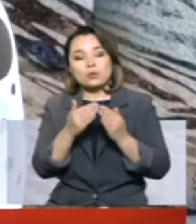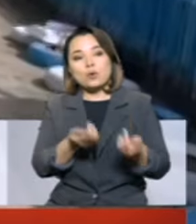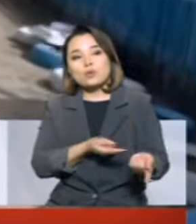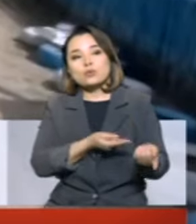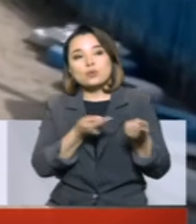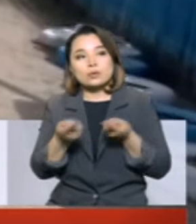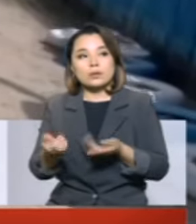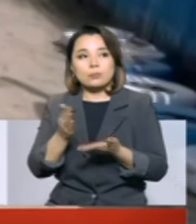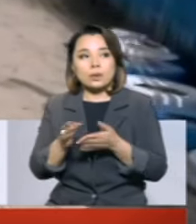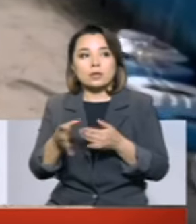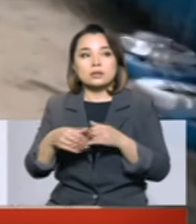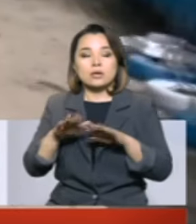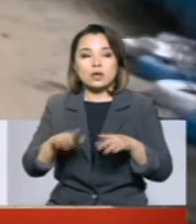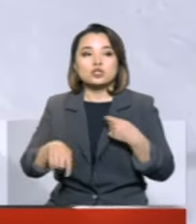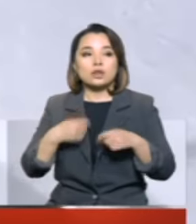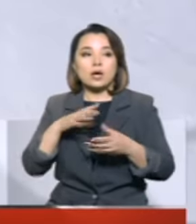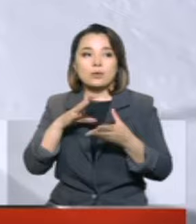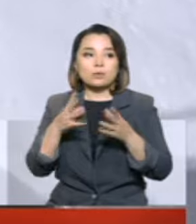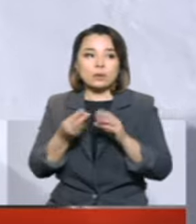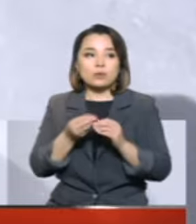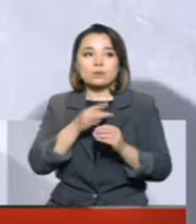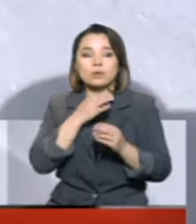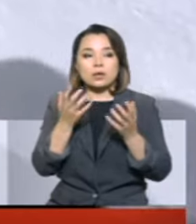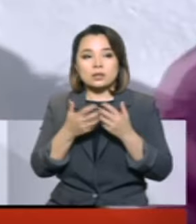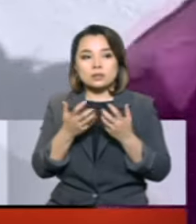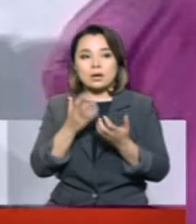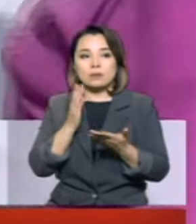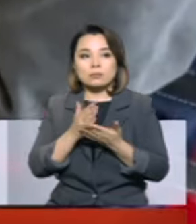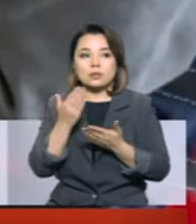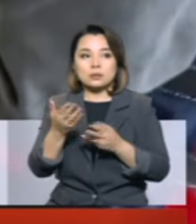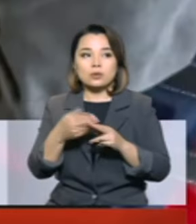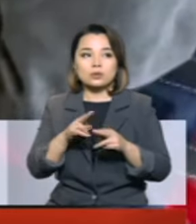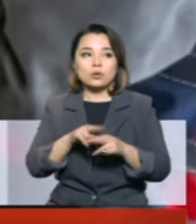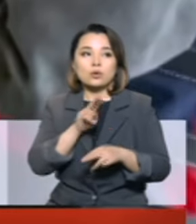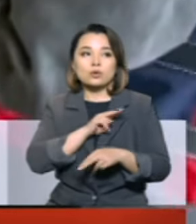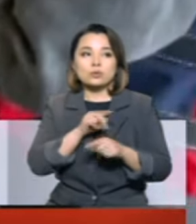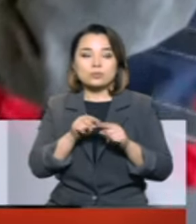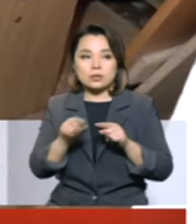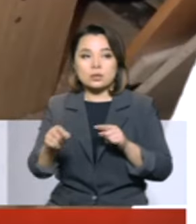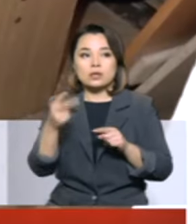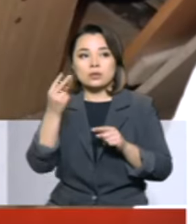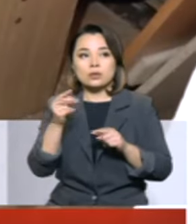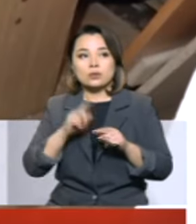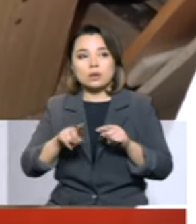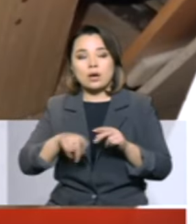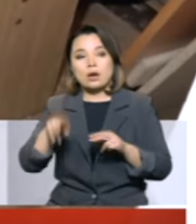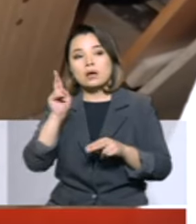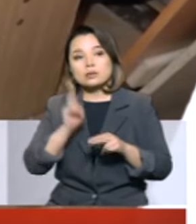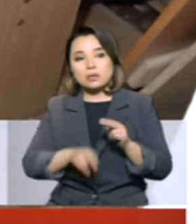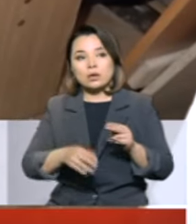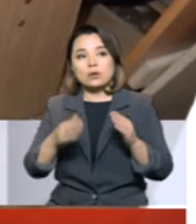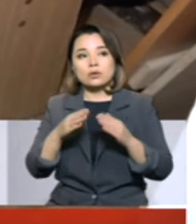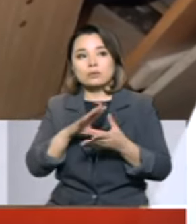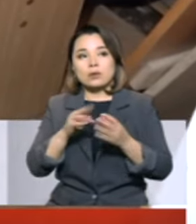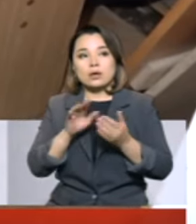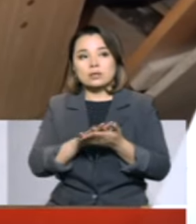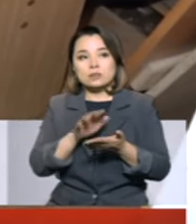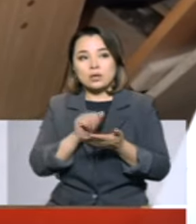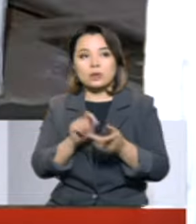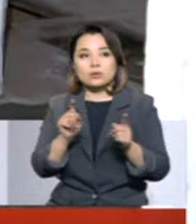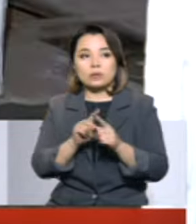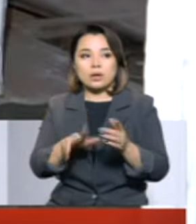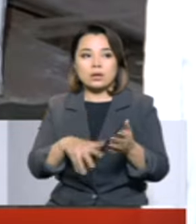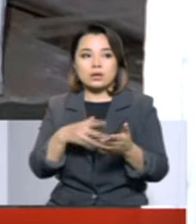келдік. Өңірде шығын көлемі әлі де есептеліп жатыр. Бұл жұмыс алдағы 2 күнде аяқталмақ. Дүние мүлкі